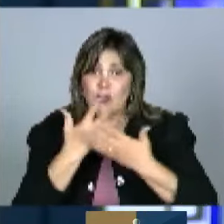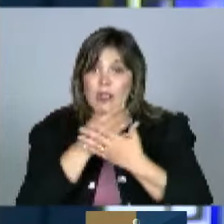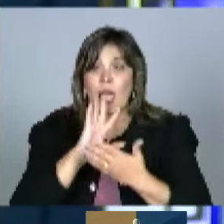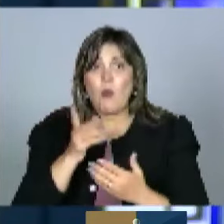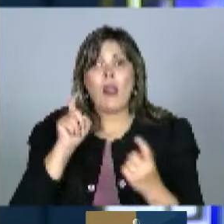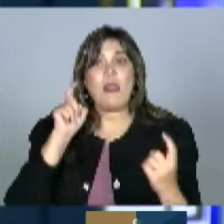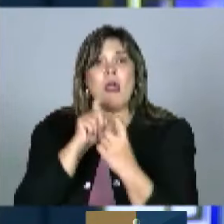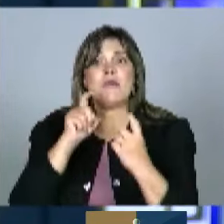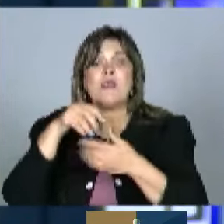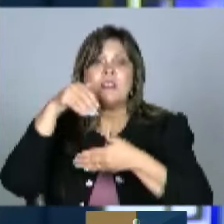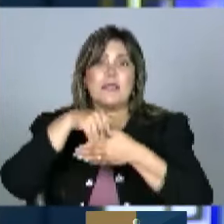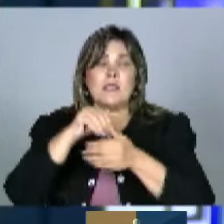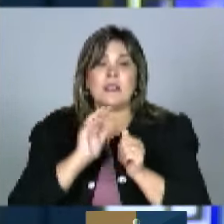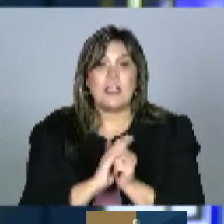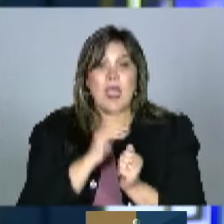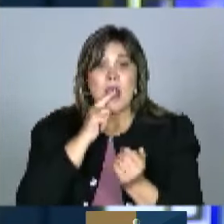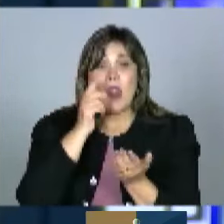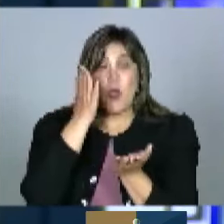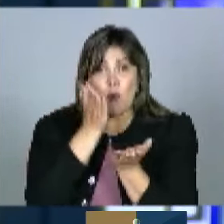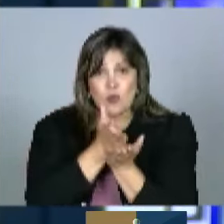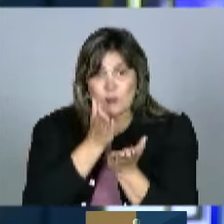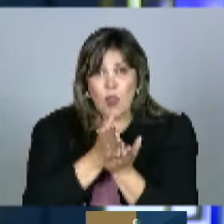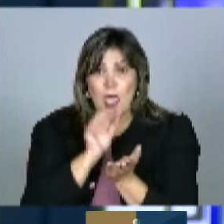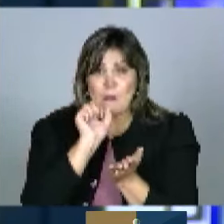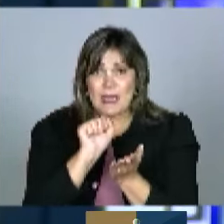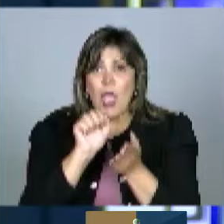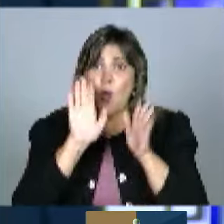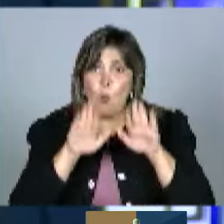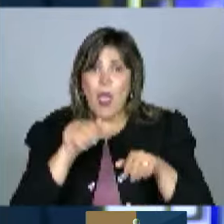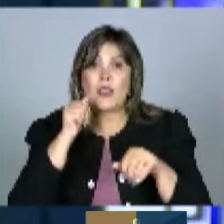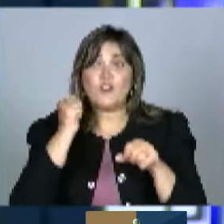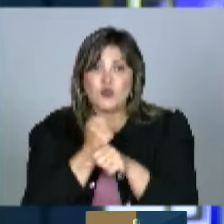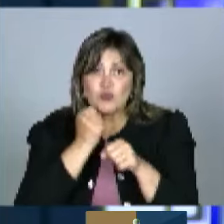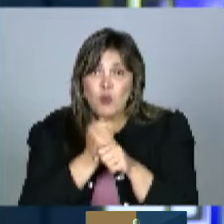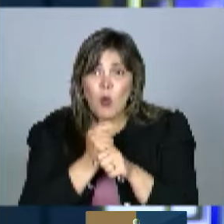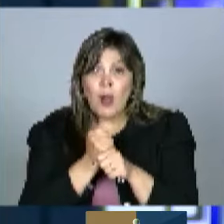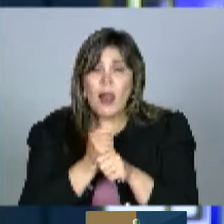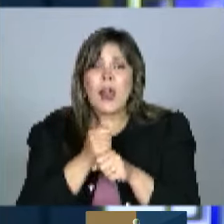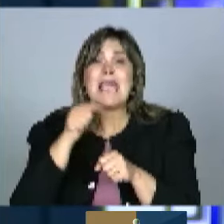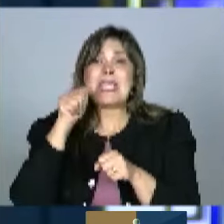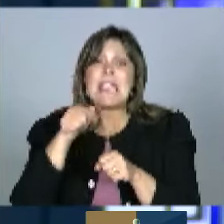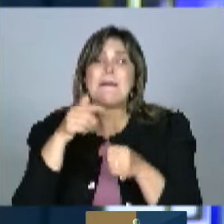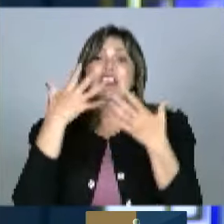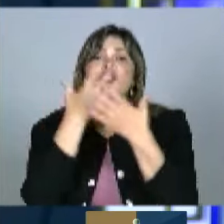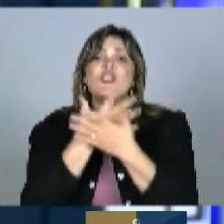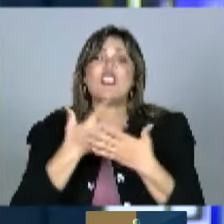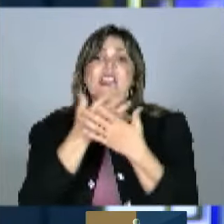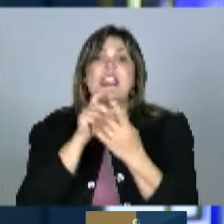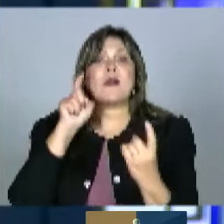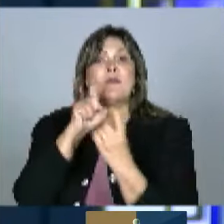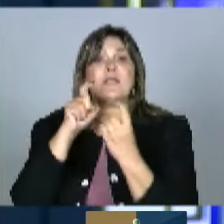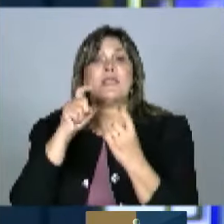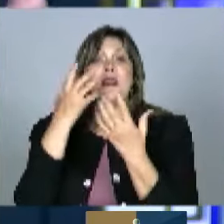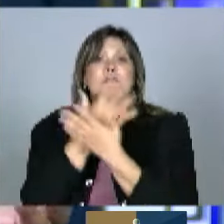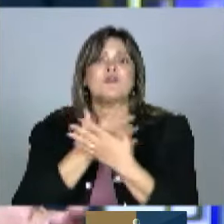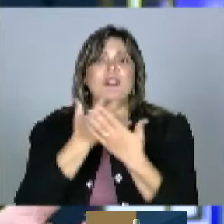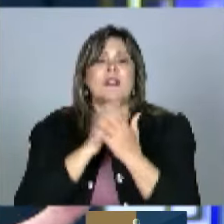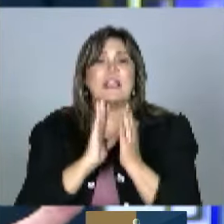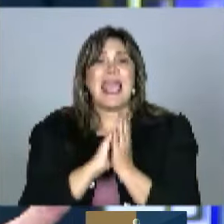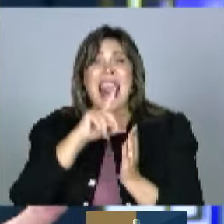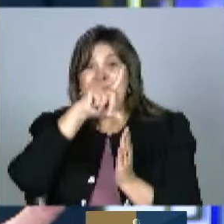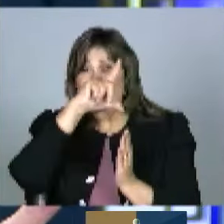اثناء تاديه خدمته اثناء تاديه خدمته يوع الشركه لكن اذا كانت مستحقه